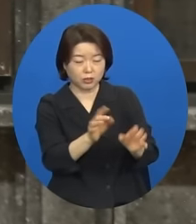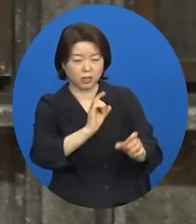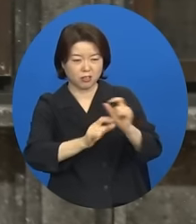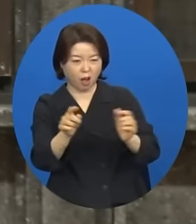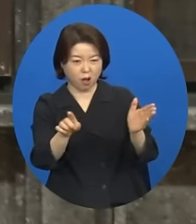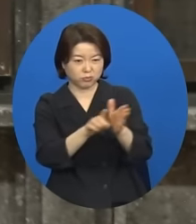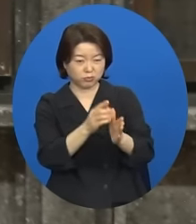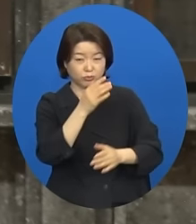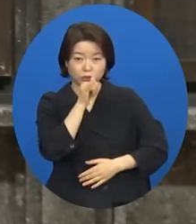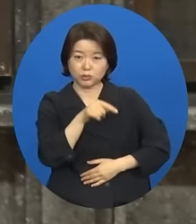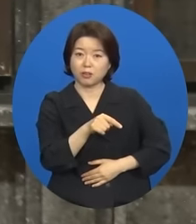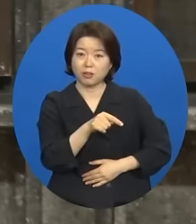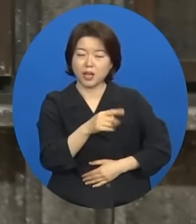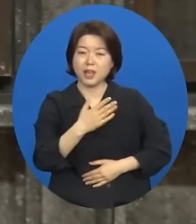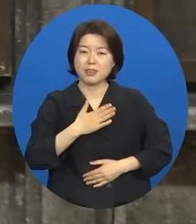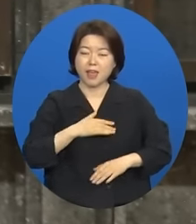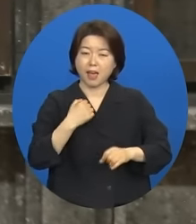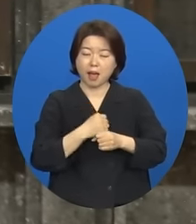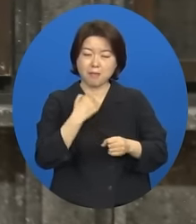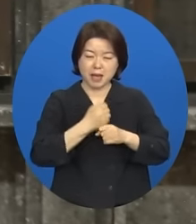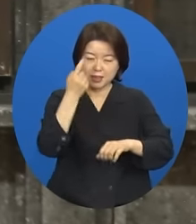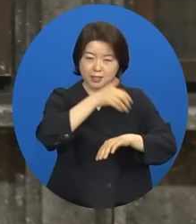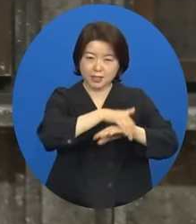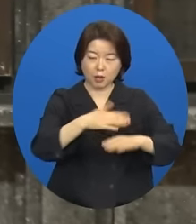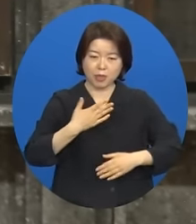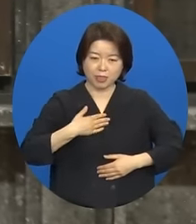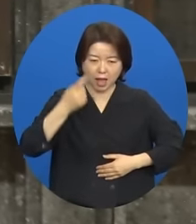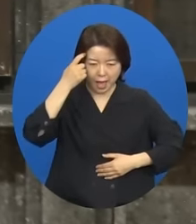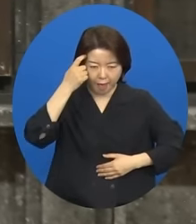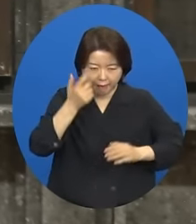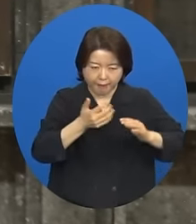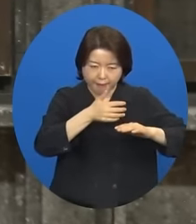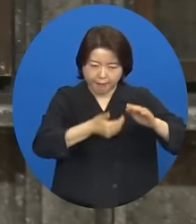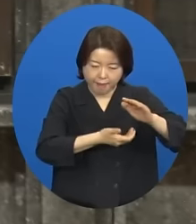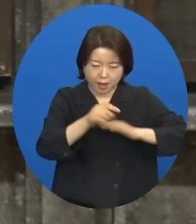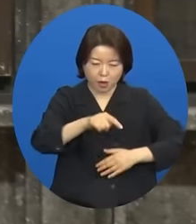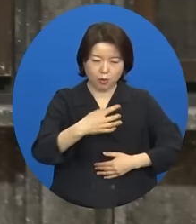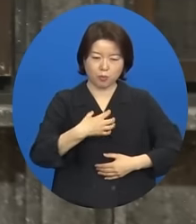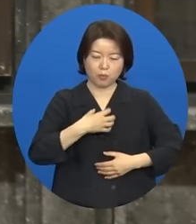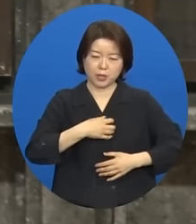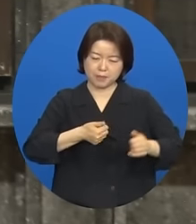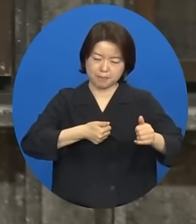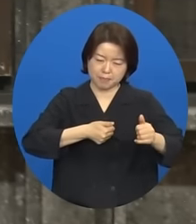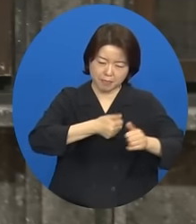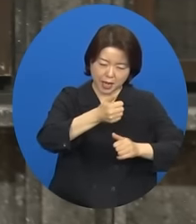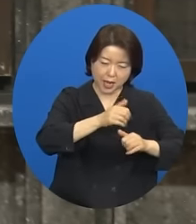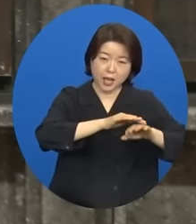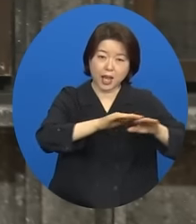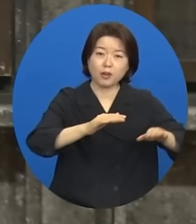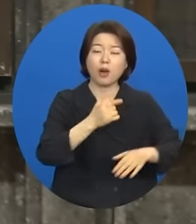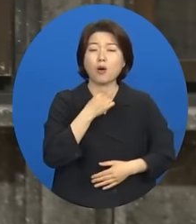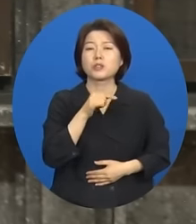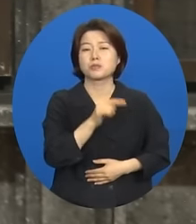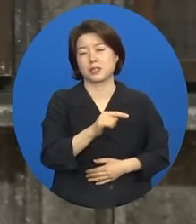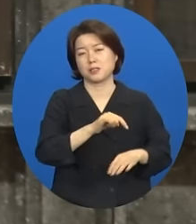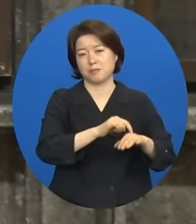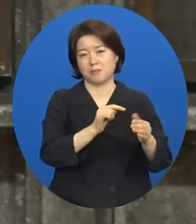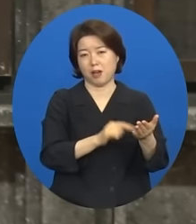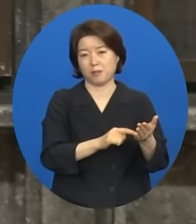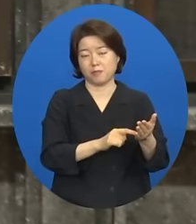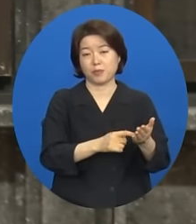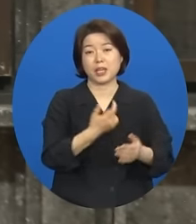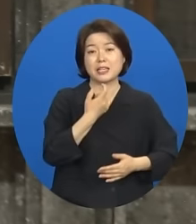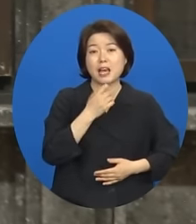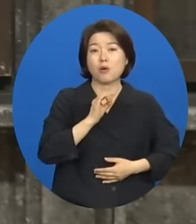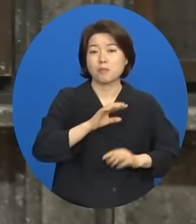신뢰할 만하다. 내가 짜낸 전략과 나의 계획으로 위기를 돌파해 보려고 하는 것이 여러분 야곱만의 문제가 아니고